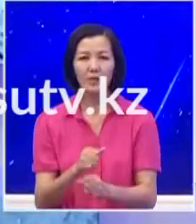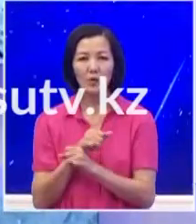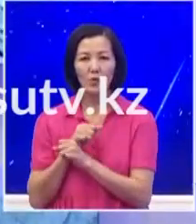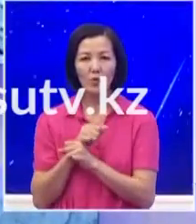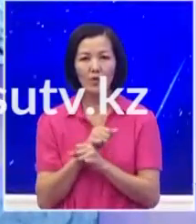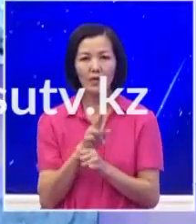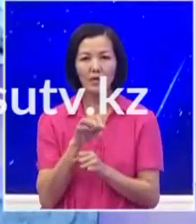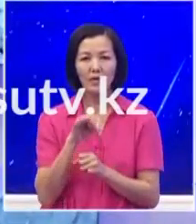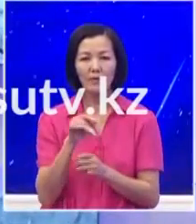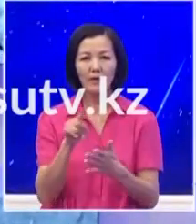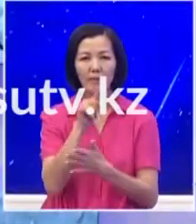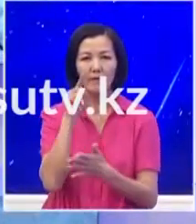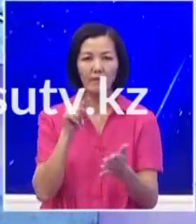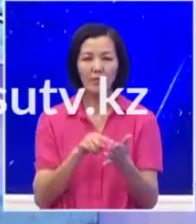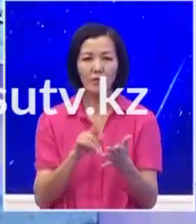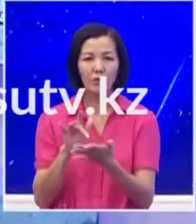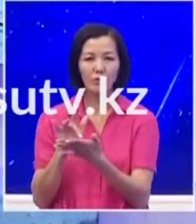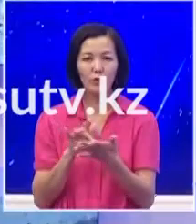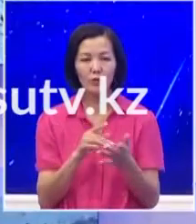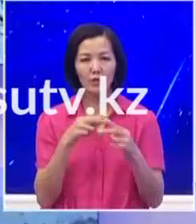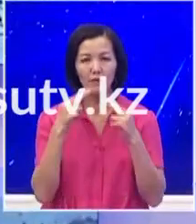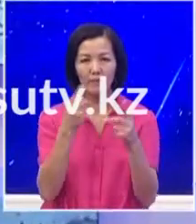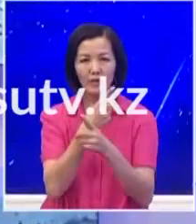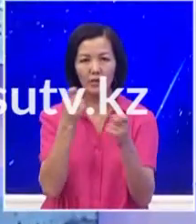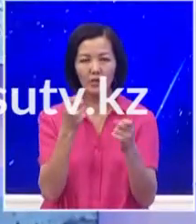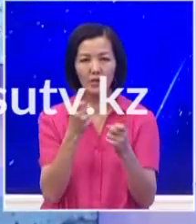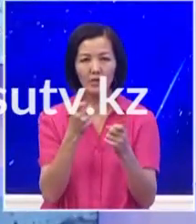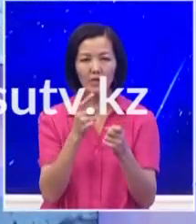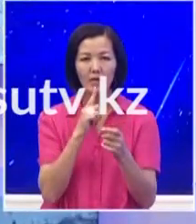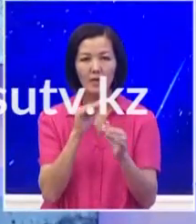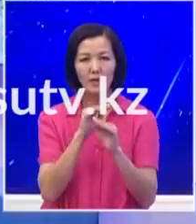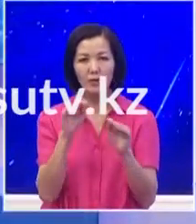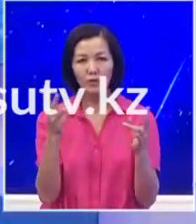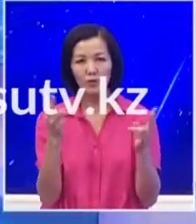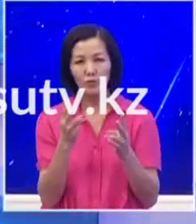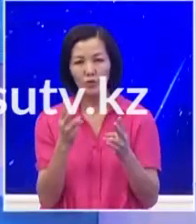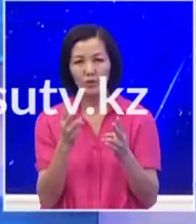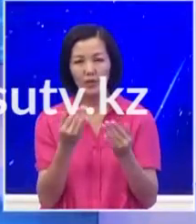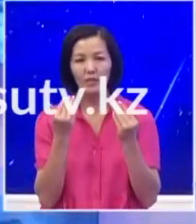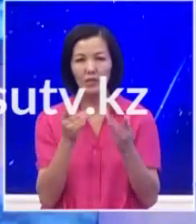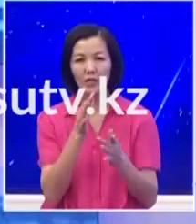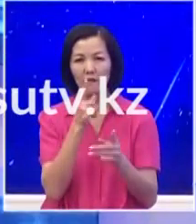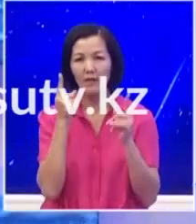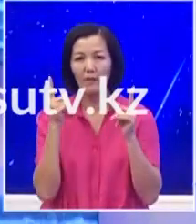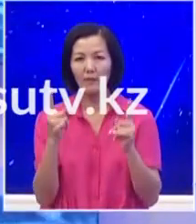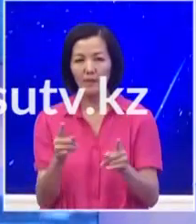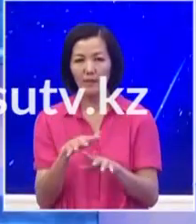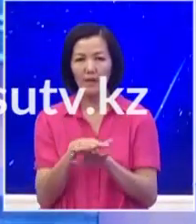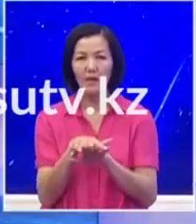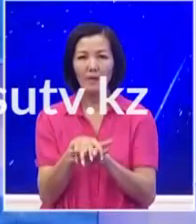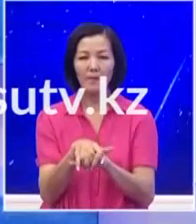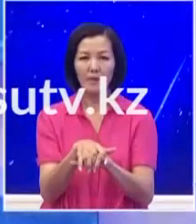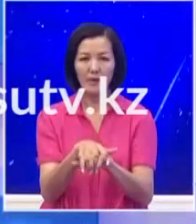Отдых на Кипре под вопросом. Туристов предупреждают не беспокоить черепах. Дело в том, что настал период, когда